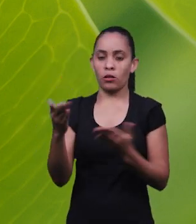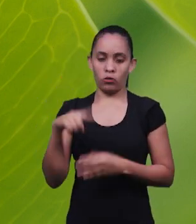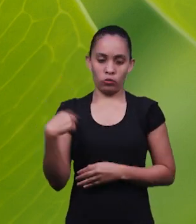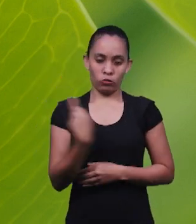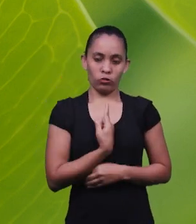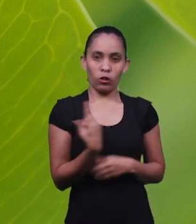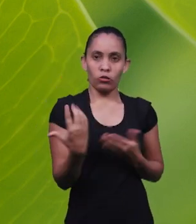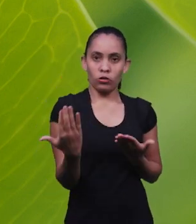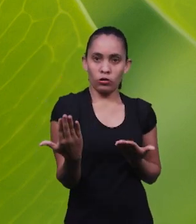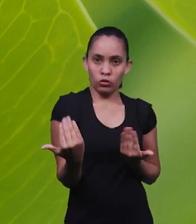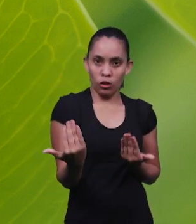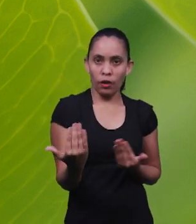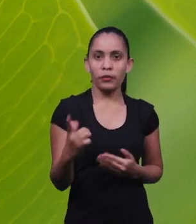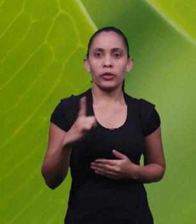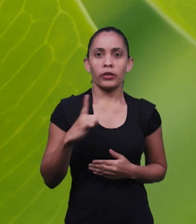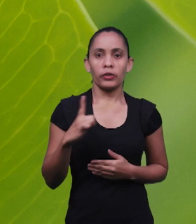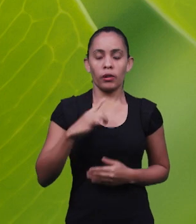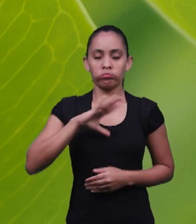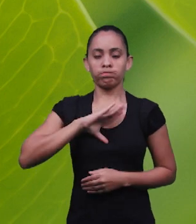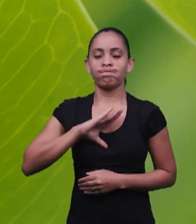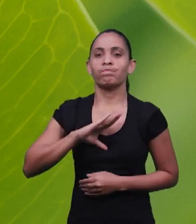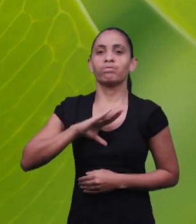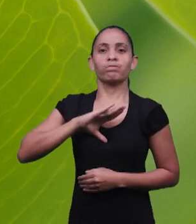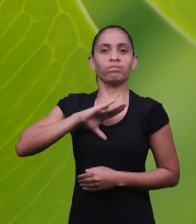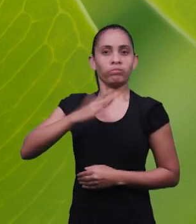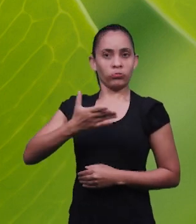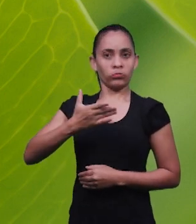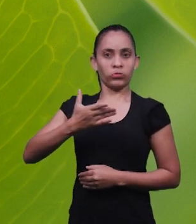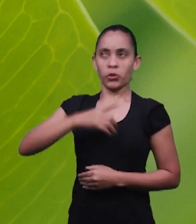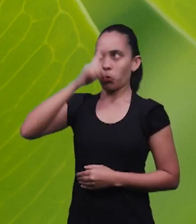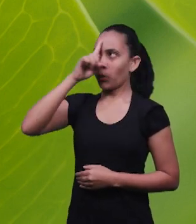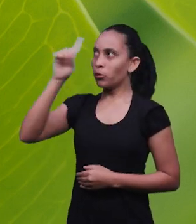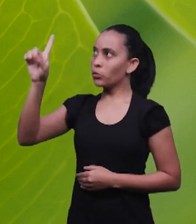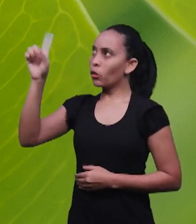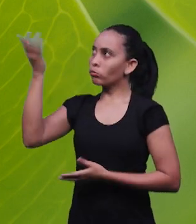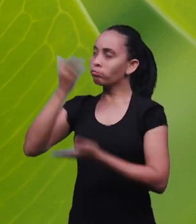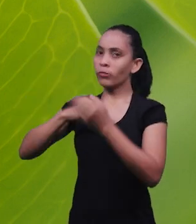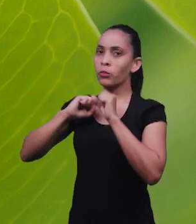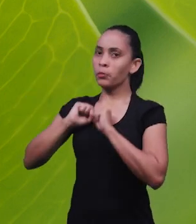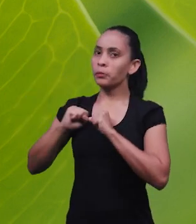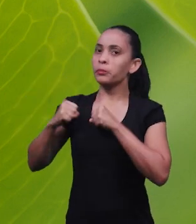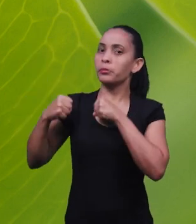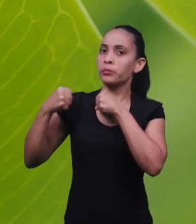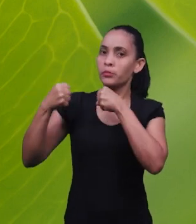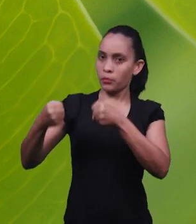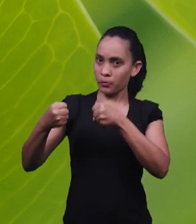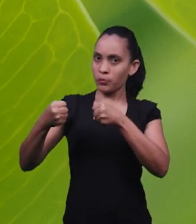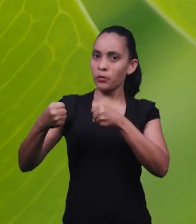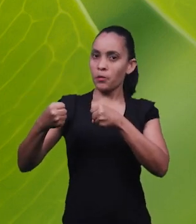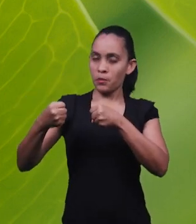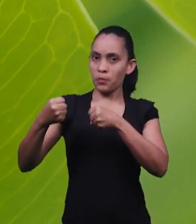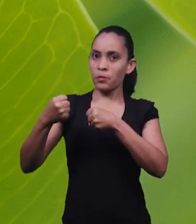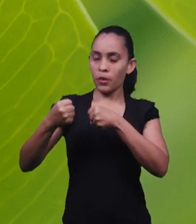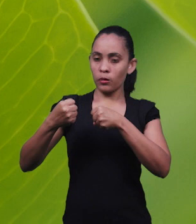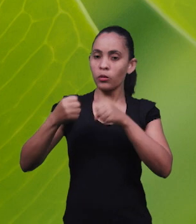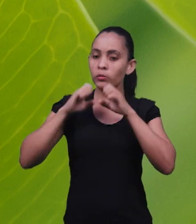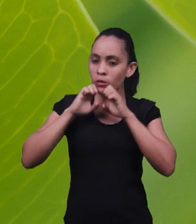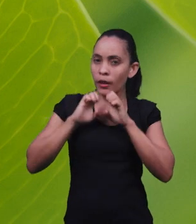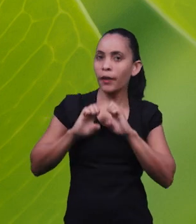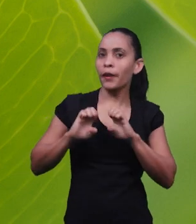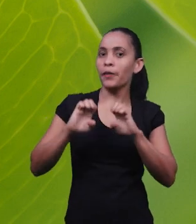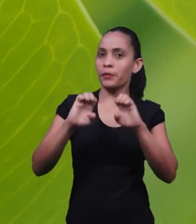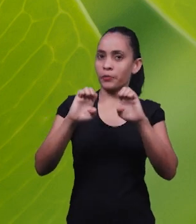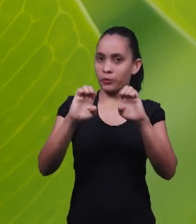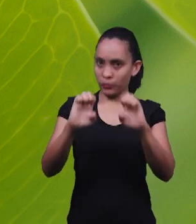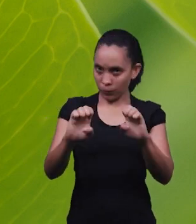et principalement pour nous les jeunes. Cela nous donne de l'audace et autorité pour continuer à apporter la